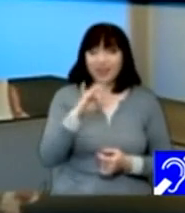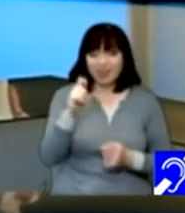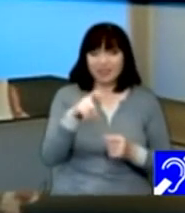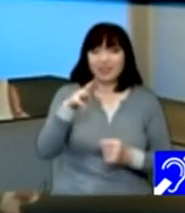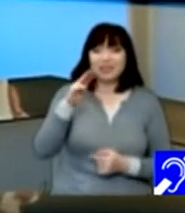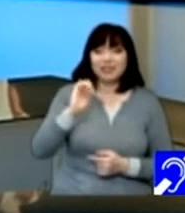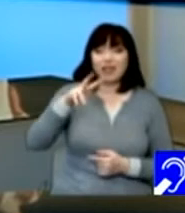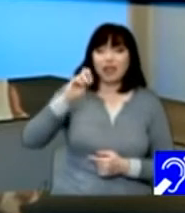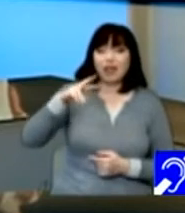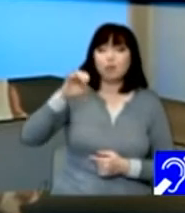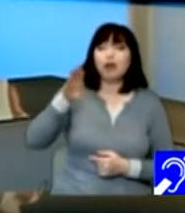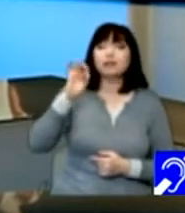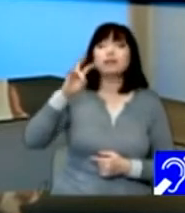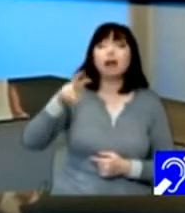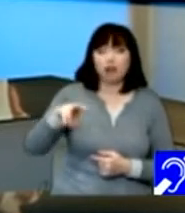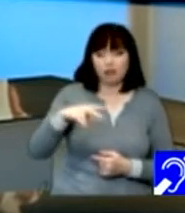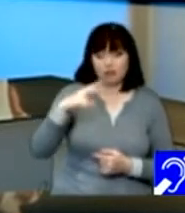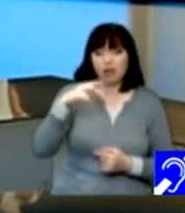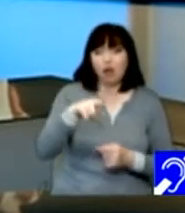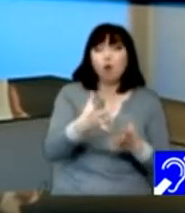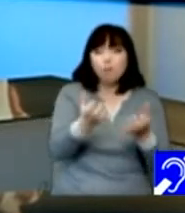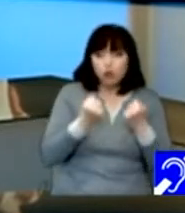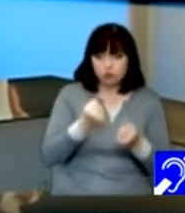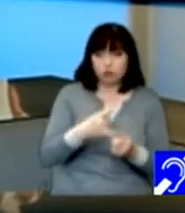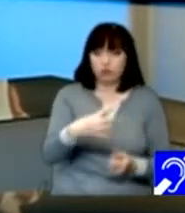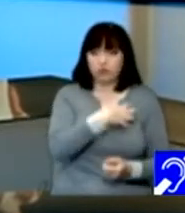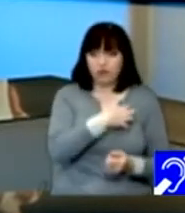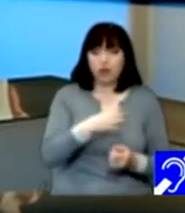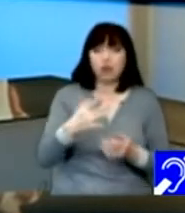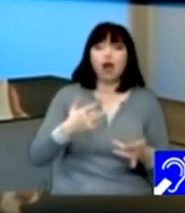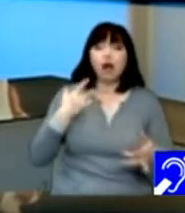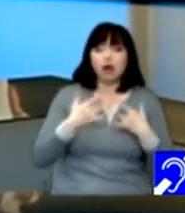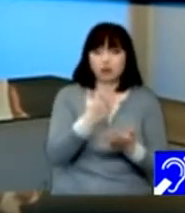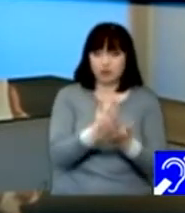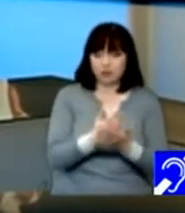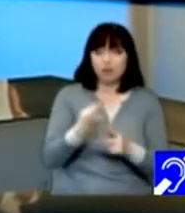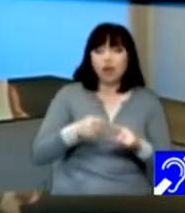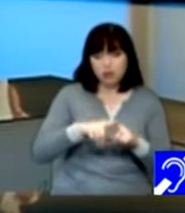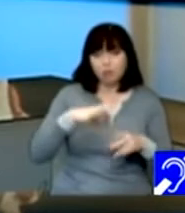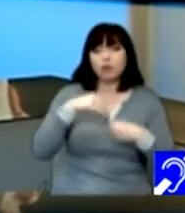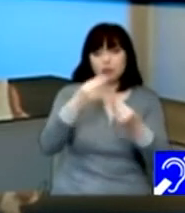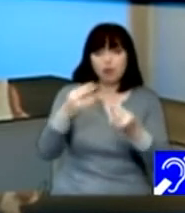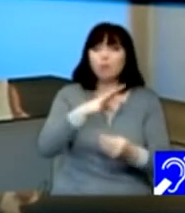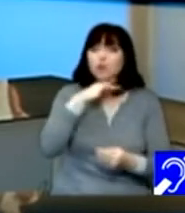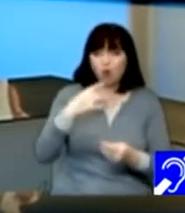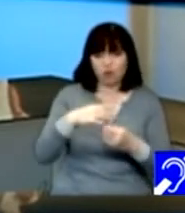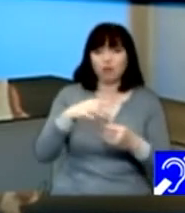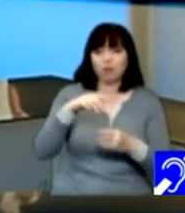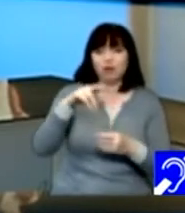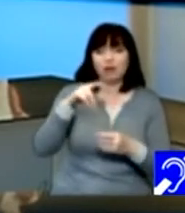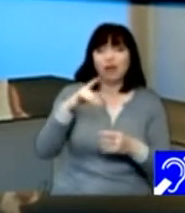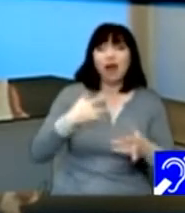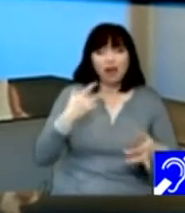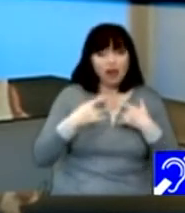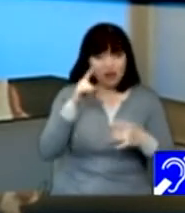Telematinal de la TVR Moldova a primit titlul de artist emerit. În alta distincție a fost oferită mai multor oameni de artă cu prilejul